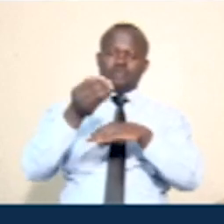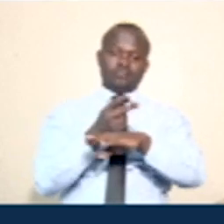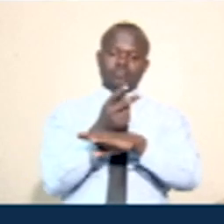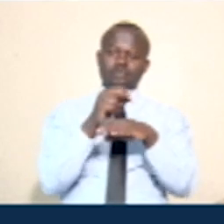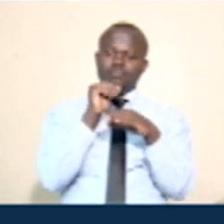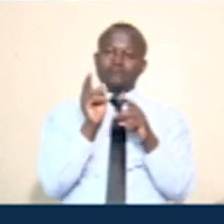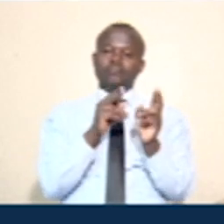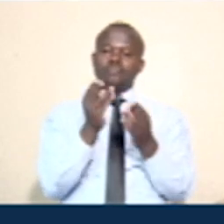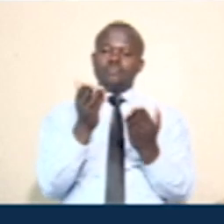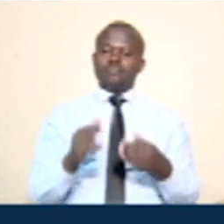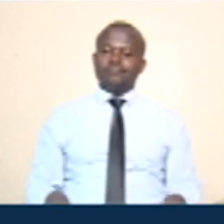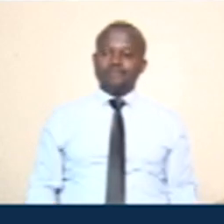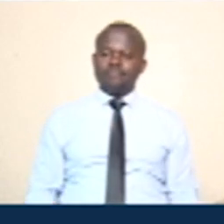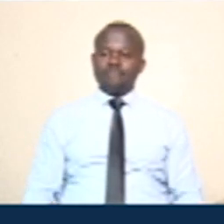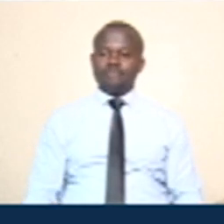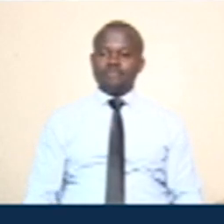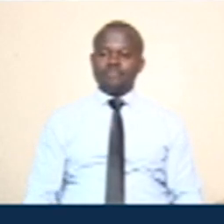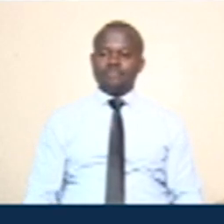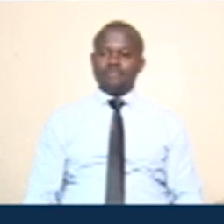bitari bisanzweho